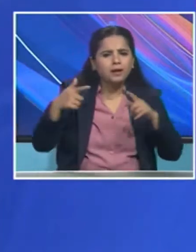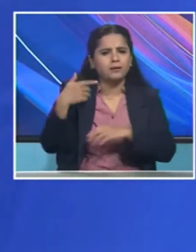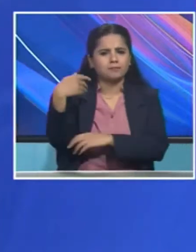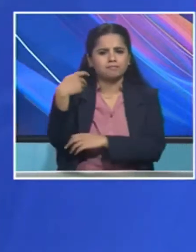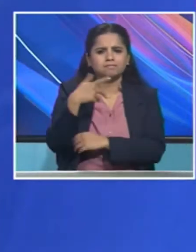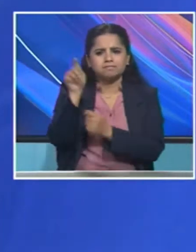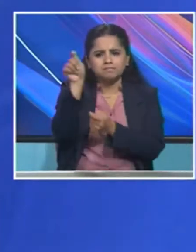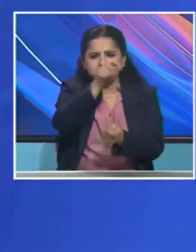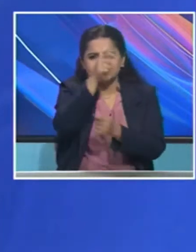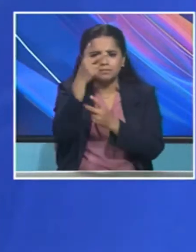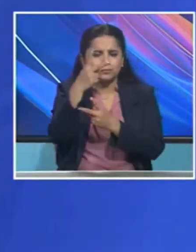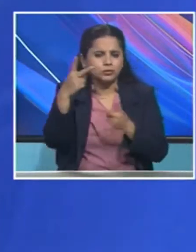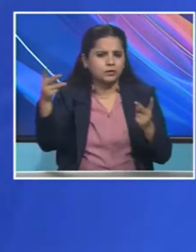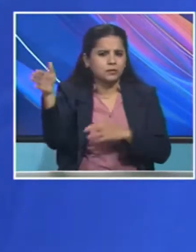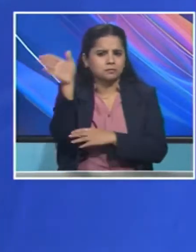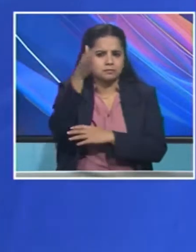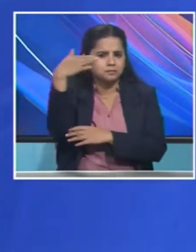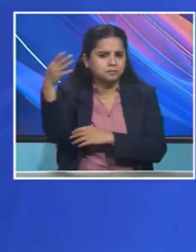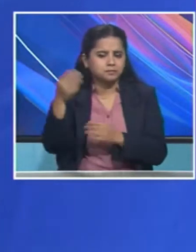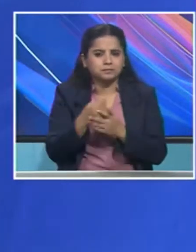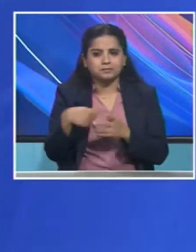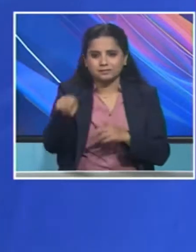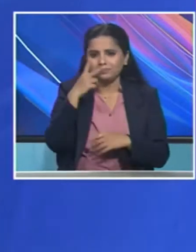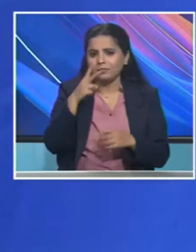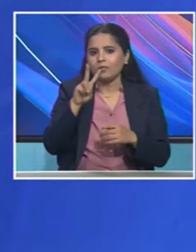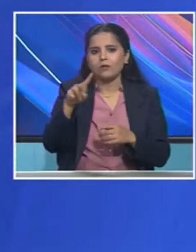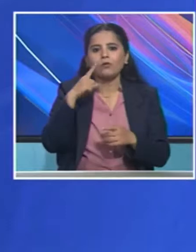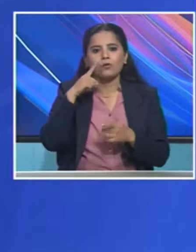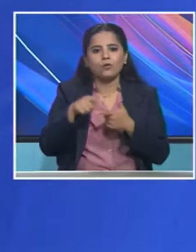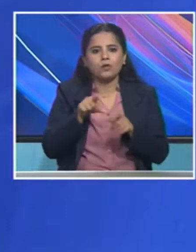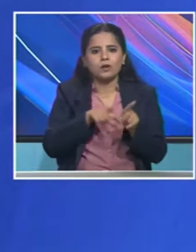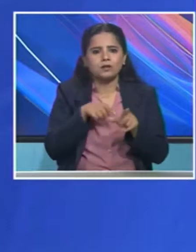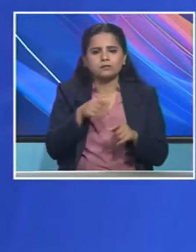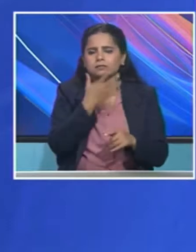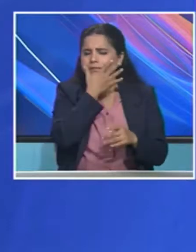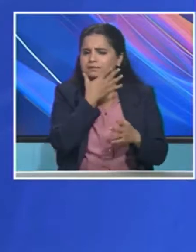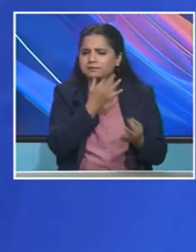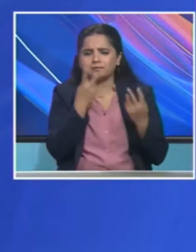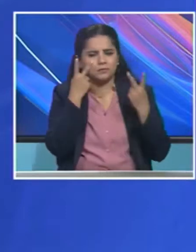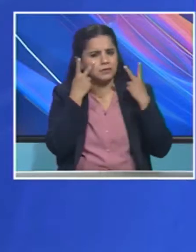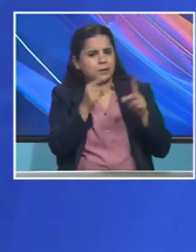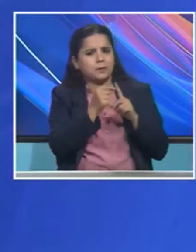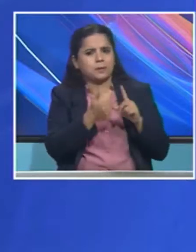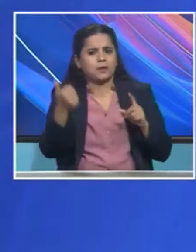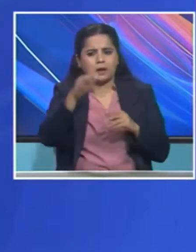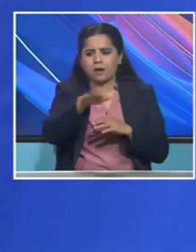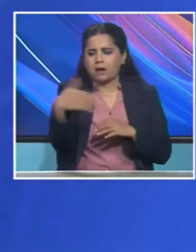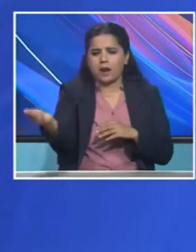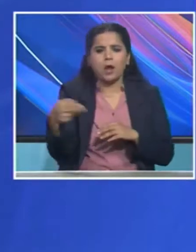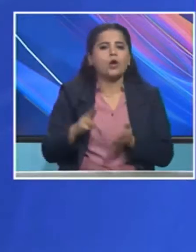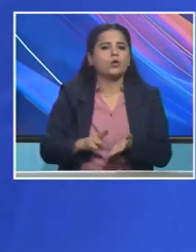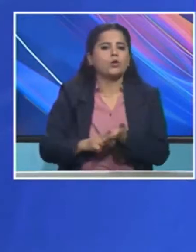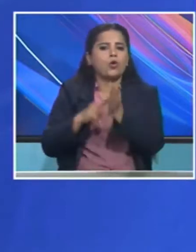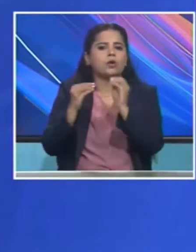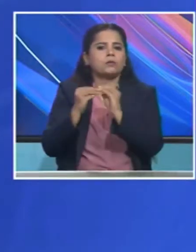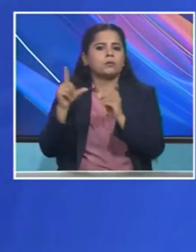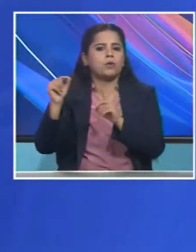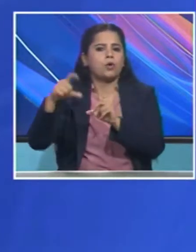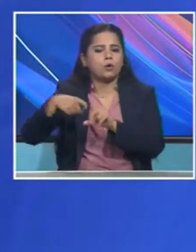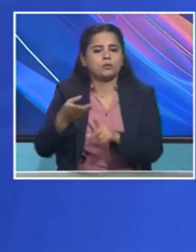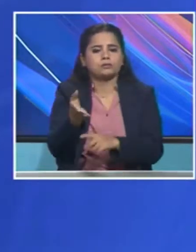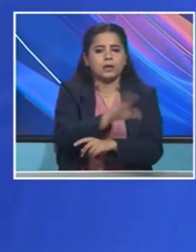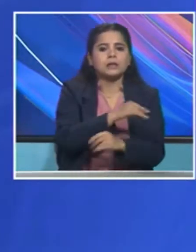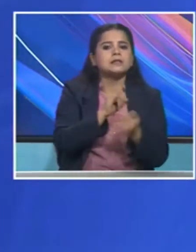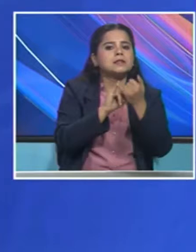विजय चौक से भव्य राष्ट्रपति भवन जिसके एक ओर नॉर्थ ब्लॉक और दूसरी तरफ साउथ